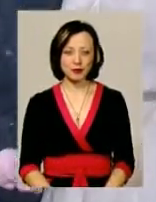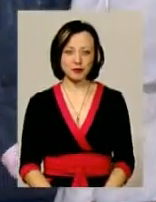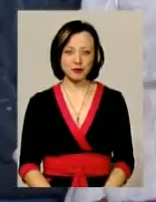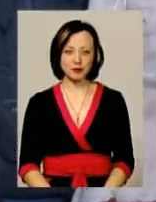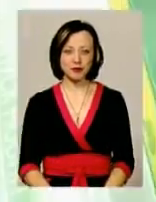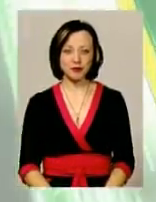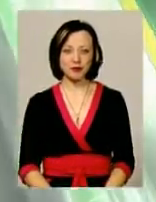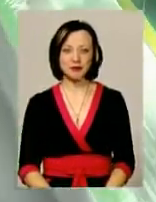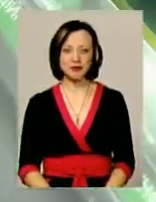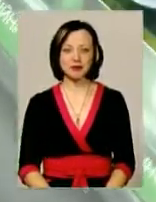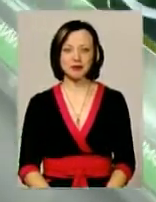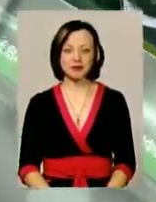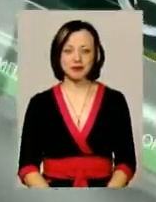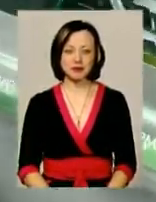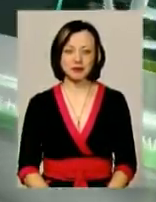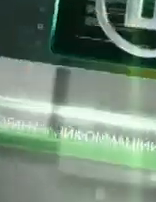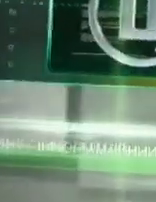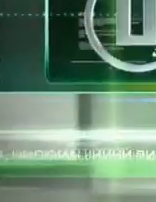«Поділля-Центр».